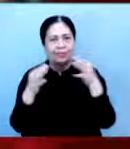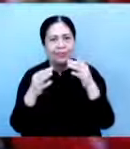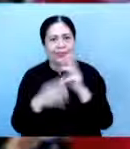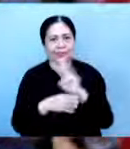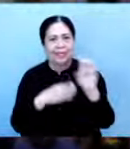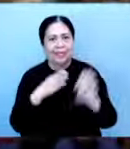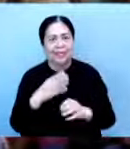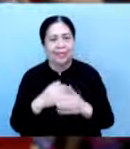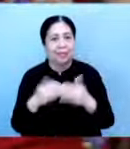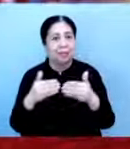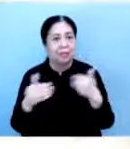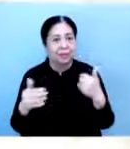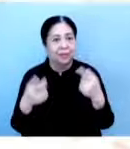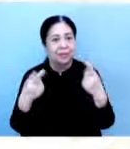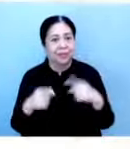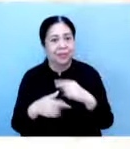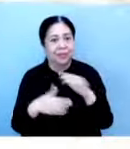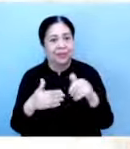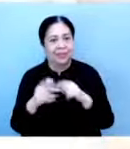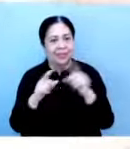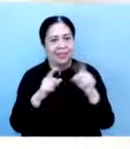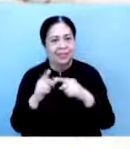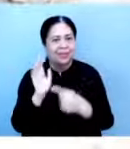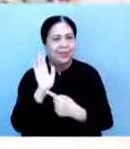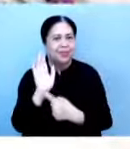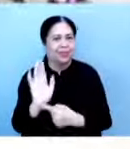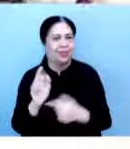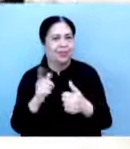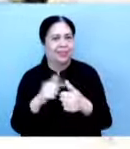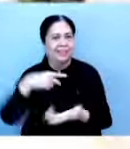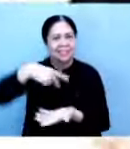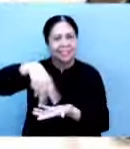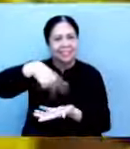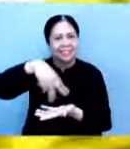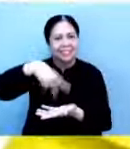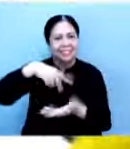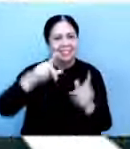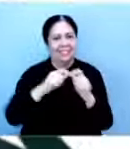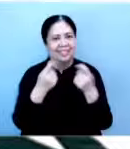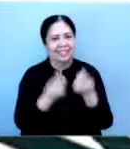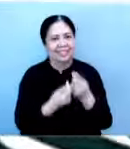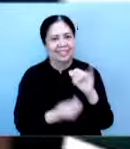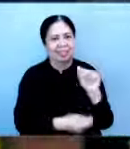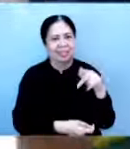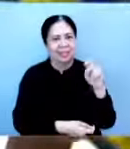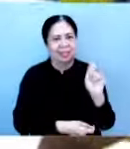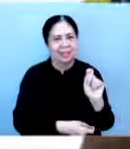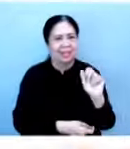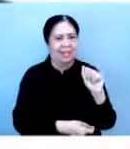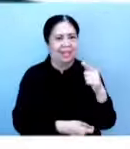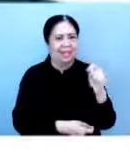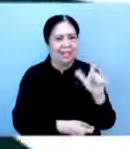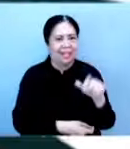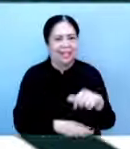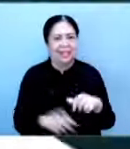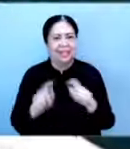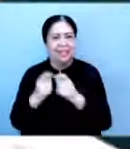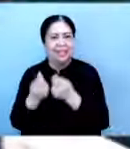bago main event na all game nagpasiklaban muna sa dance floor ang team Aguilar at team Mar